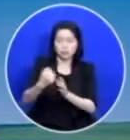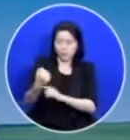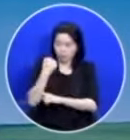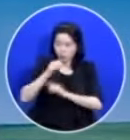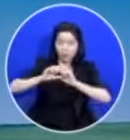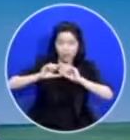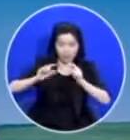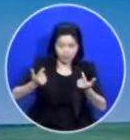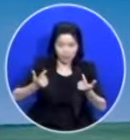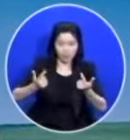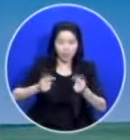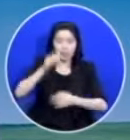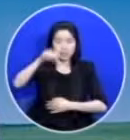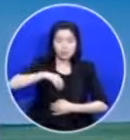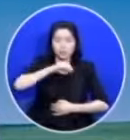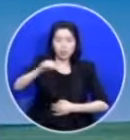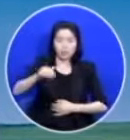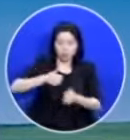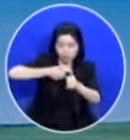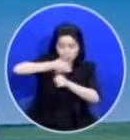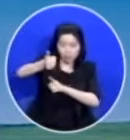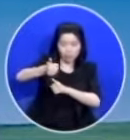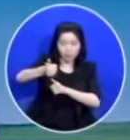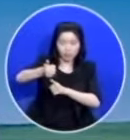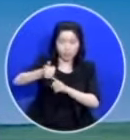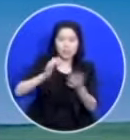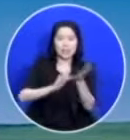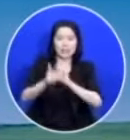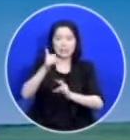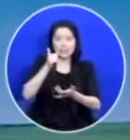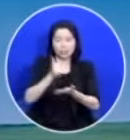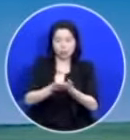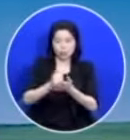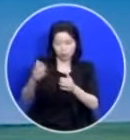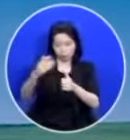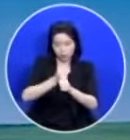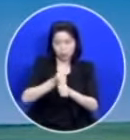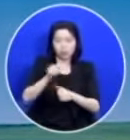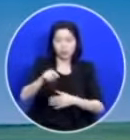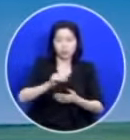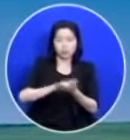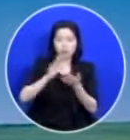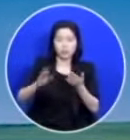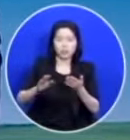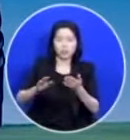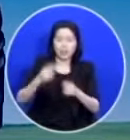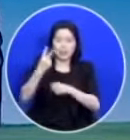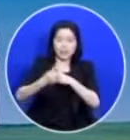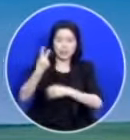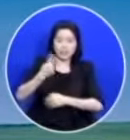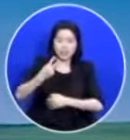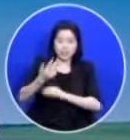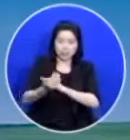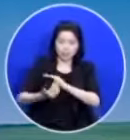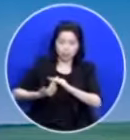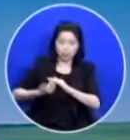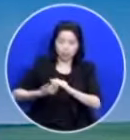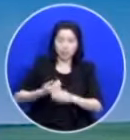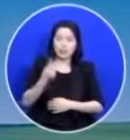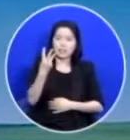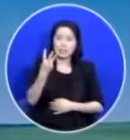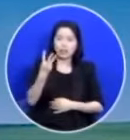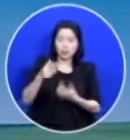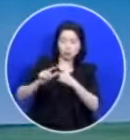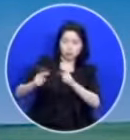아니라 십자가에서 승리하신 예수님을 붙드는 거예요 2천년 전 예수님을 세 번